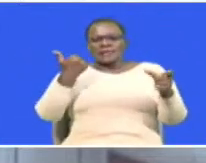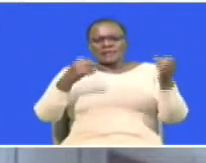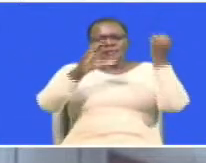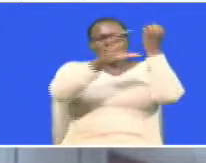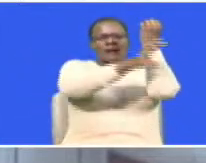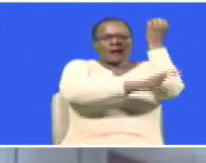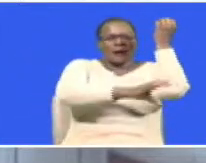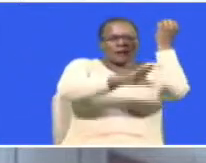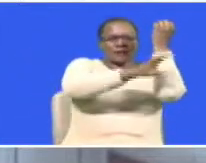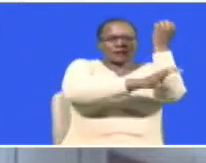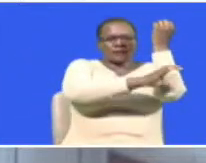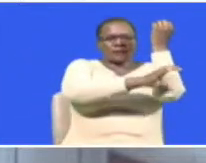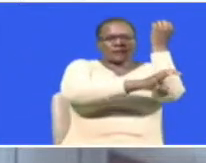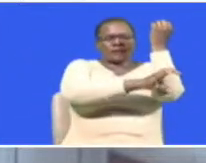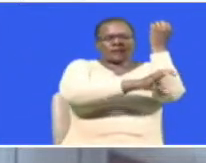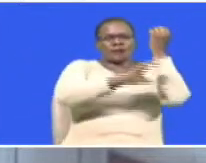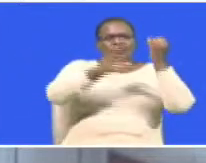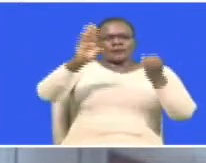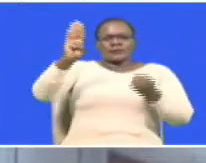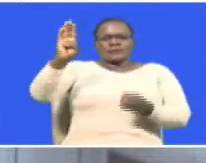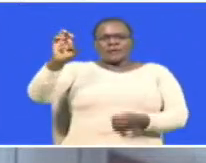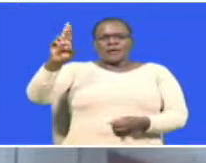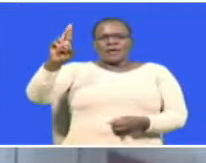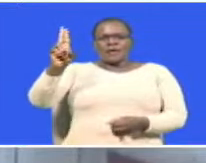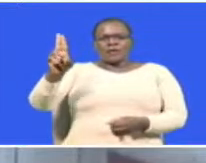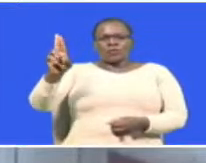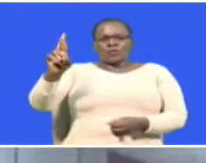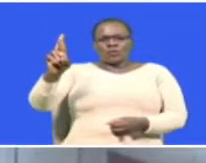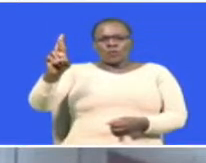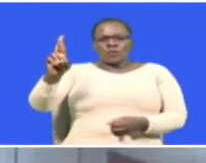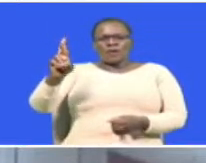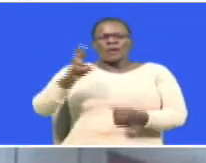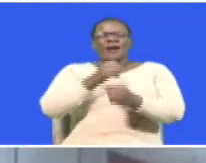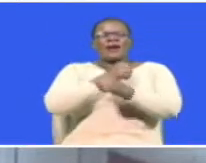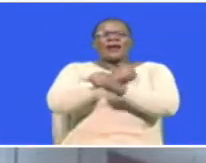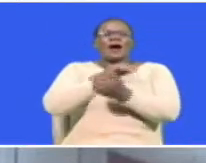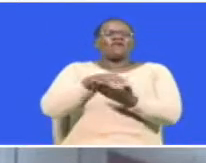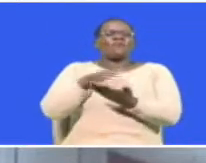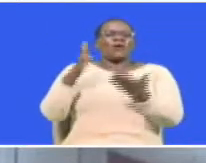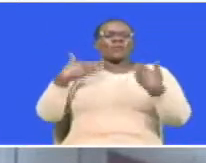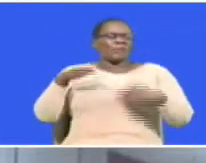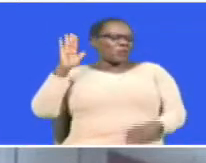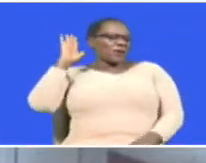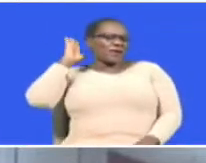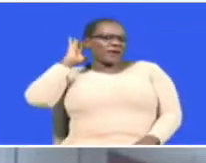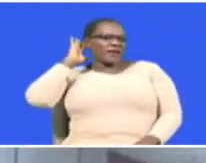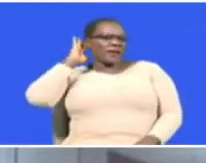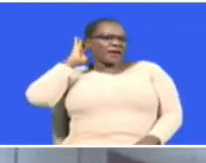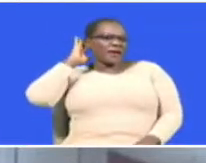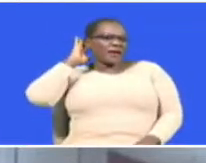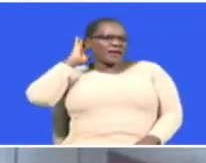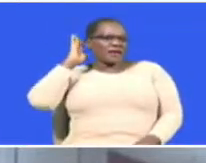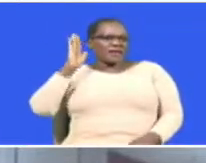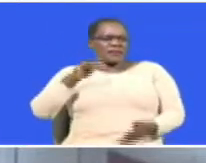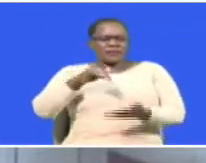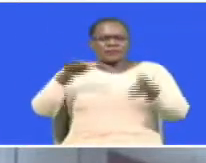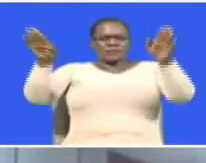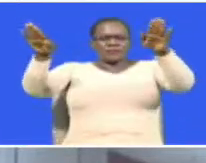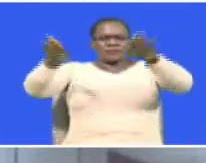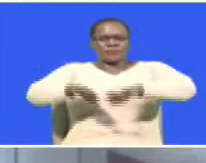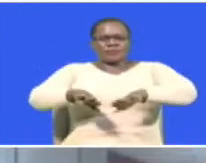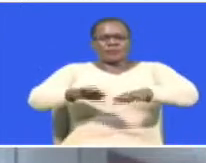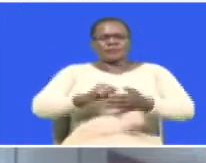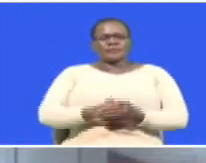humu nchini. Kituo cha Berur kilitajwa kama kituo kinachopendwa sana na wasikilizaji katika eneo la kati ya bonde la